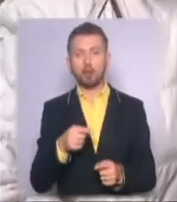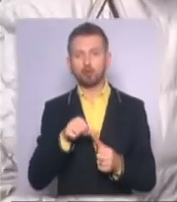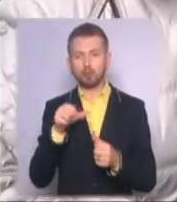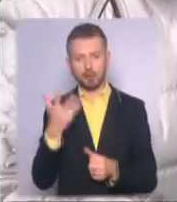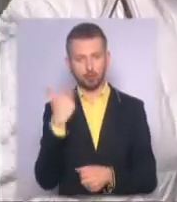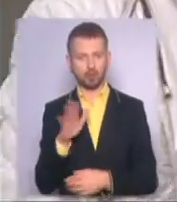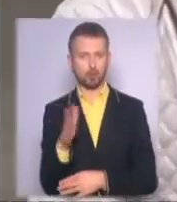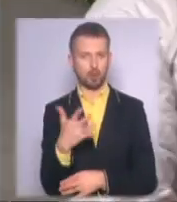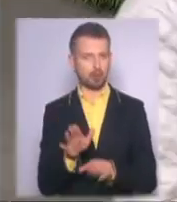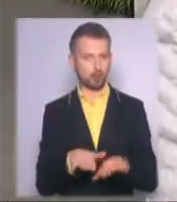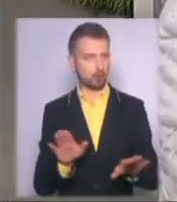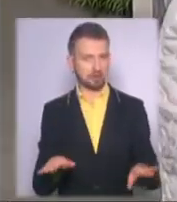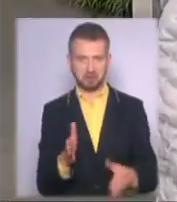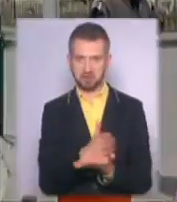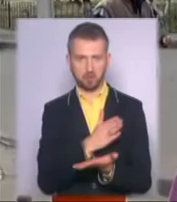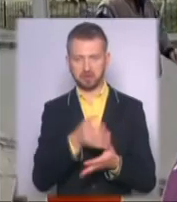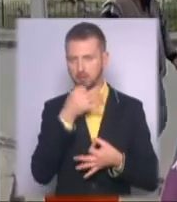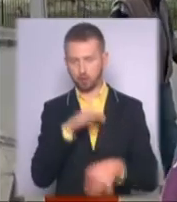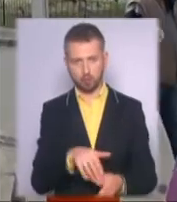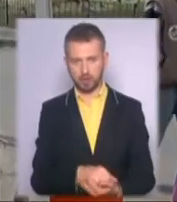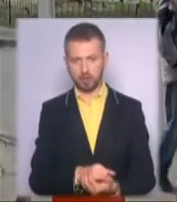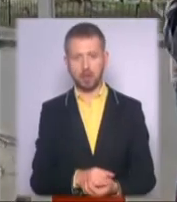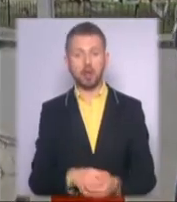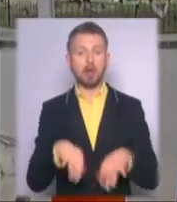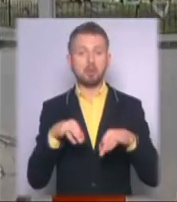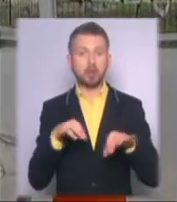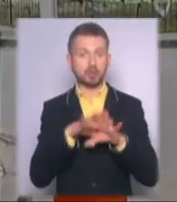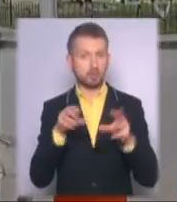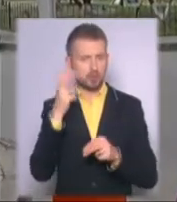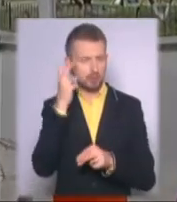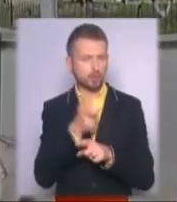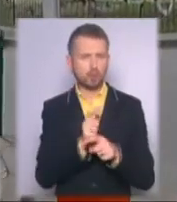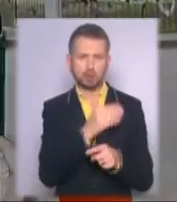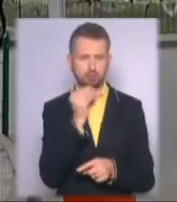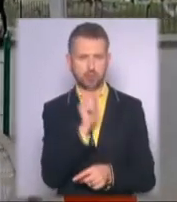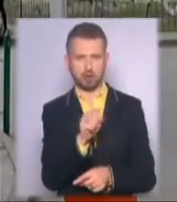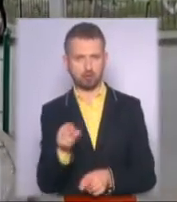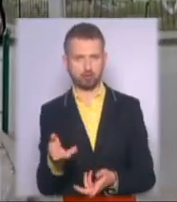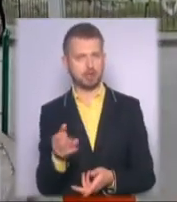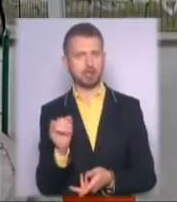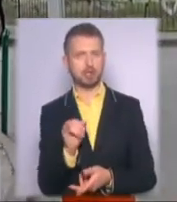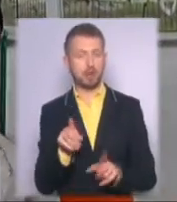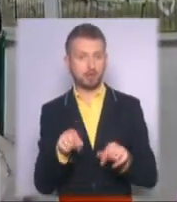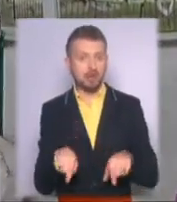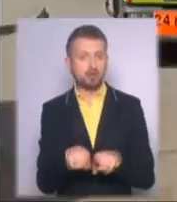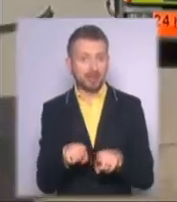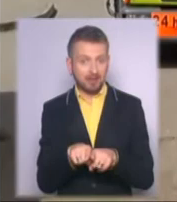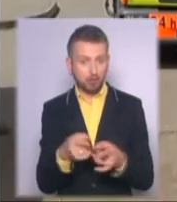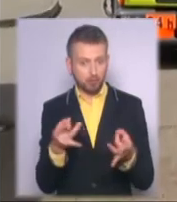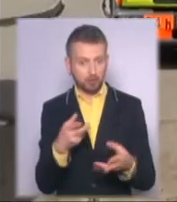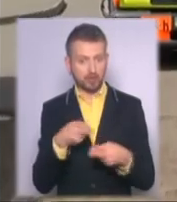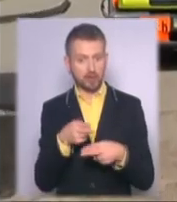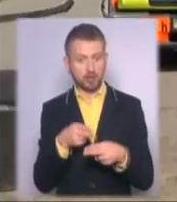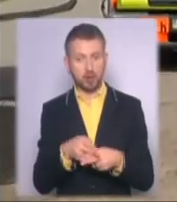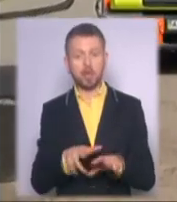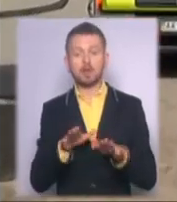гуляємо з дітьми, зовсім не подобається. Машин, взагалі, по Києву дуже багато. І навіть і такі заважають машини. Та тільки